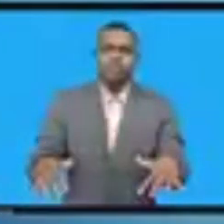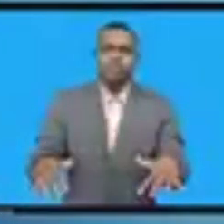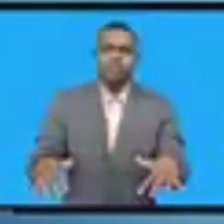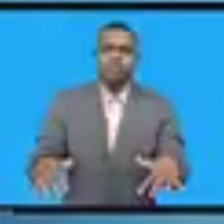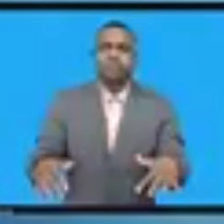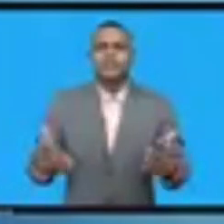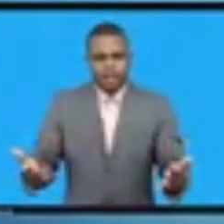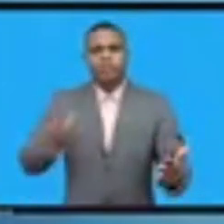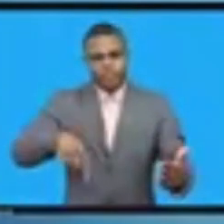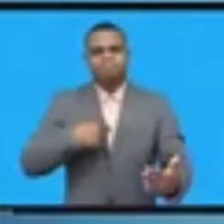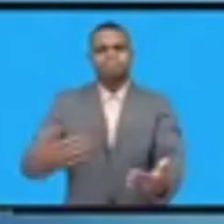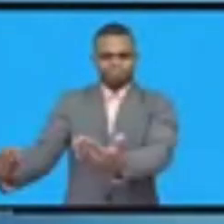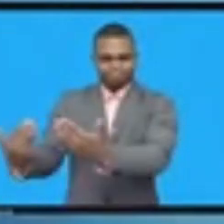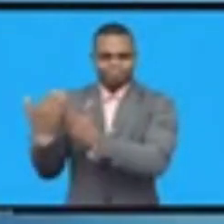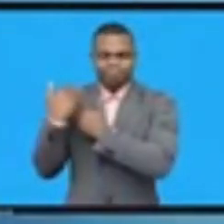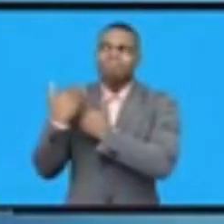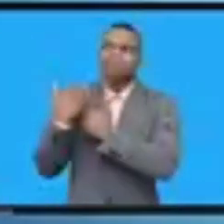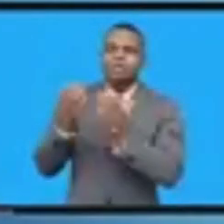社会。